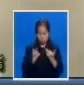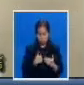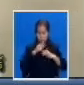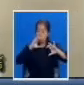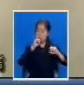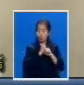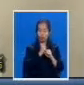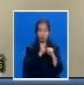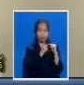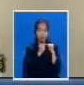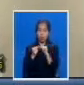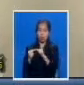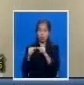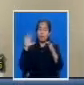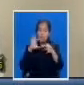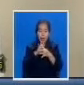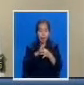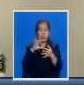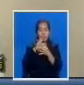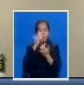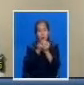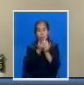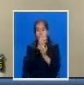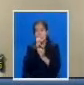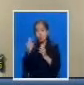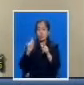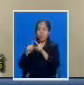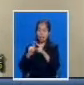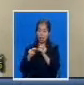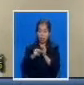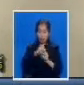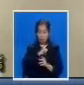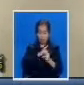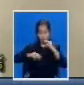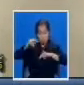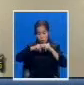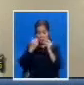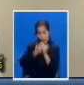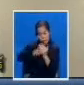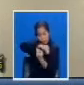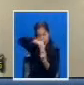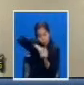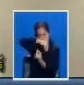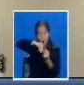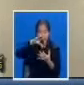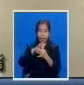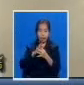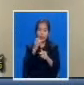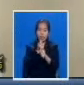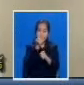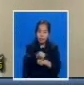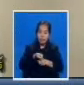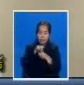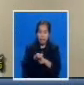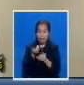องนี้ต่อไปพร้อมๆกับเรื่องหนี้สินแล้วก็ปัญหาในเรื่องของการที่จะดูแลในเรื่องของรายได้ของเกษตรกรในการแทรกแซงในเรื่องของพืชผลการเก